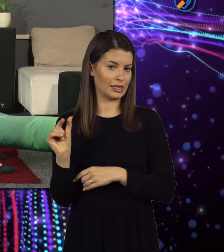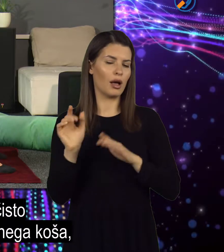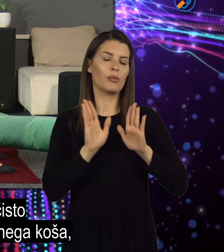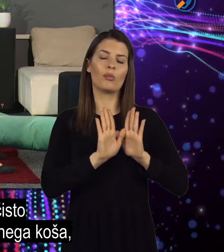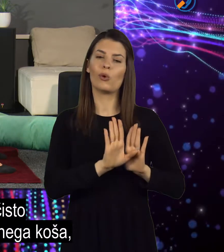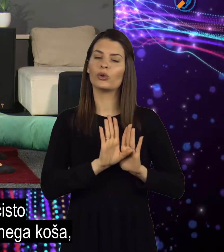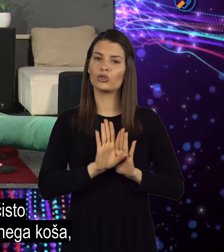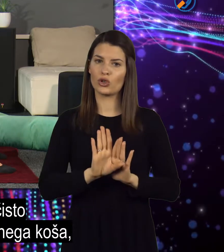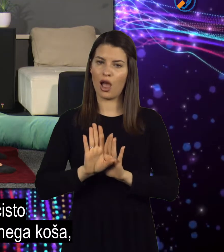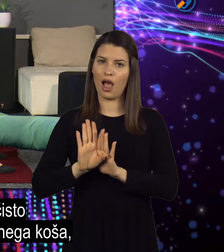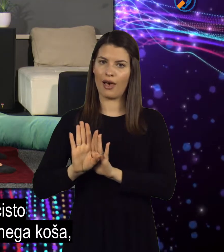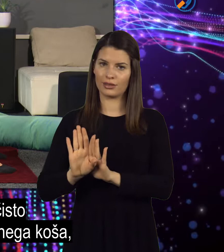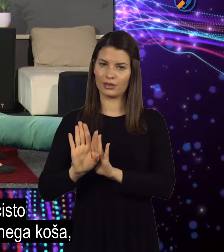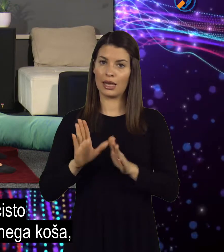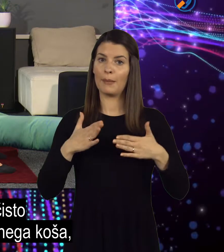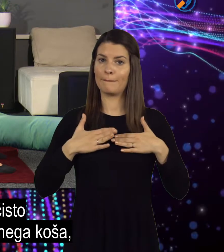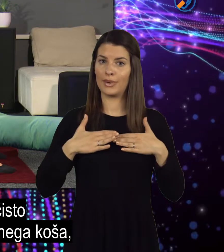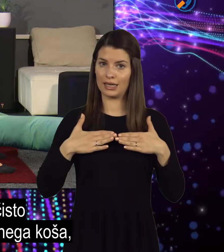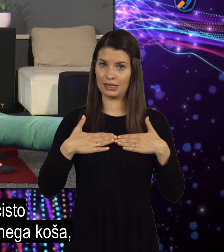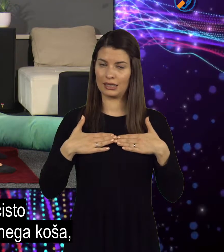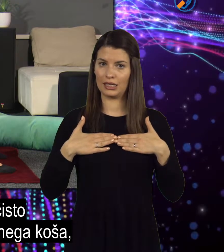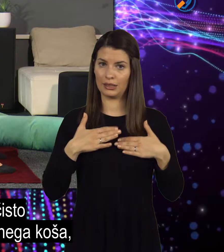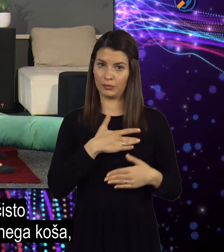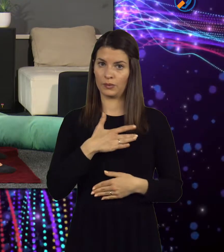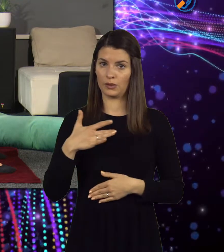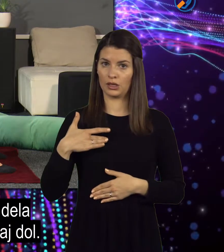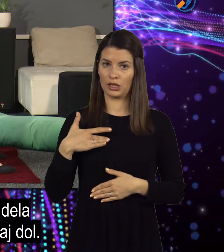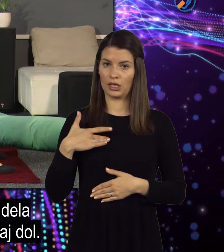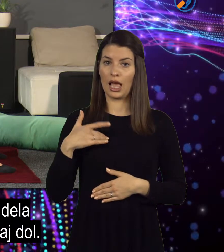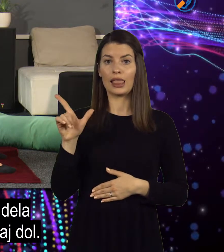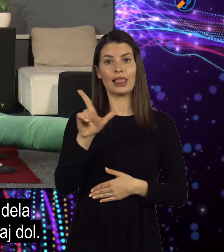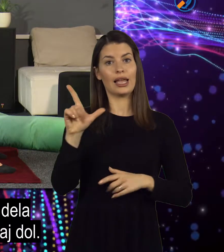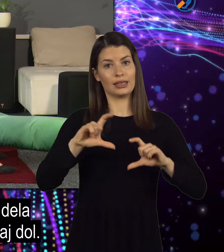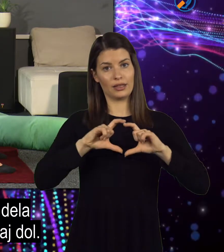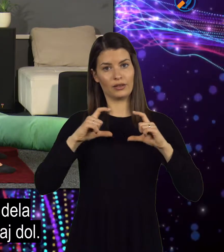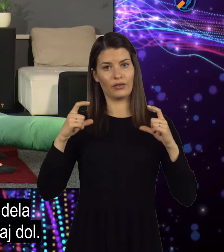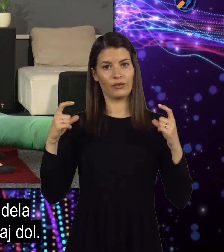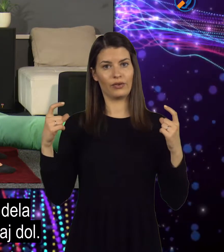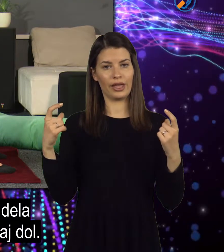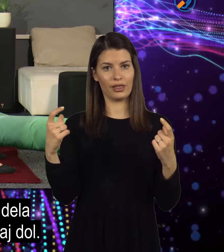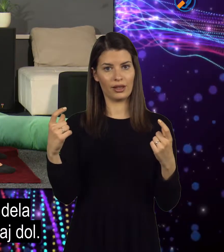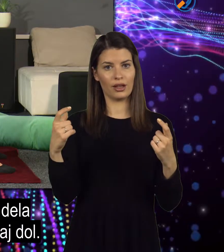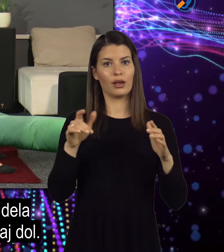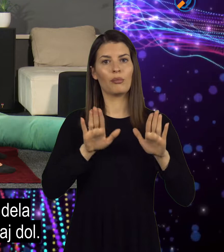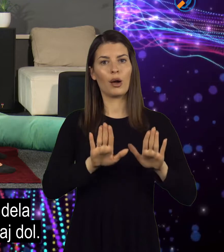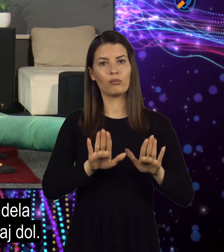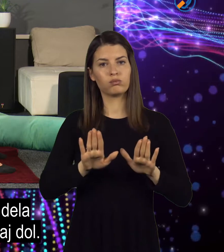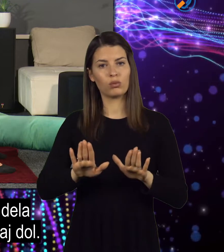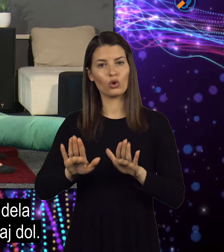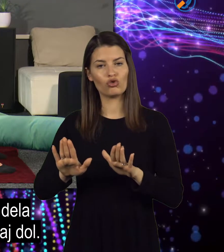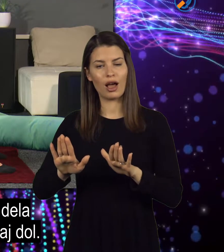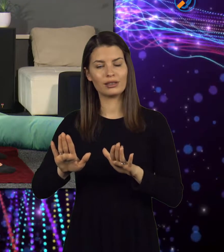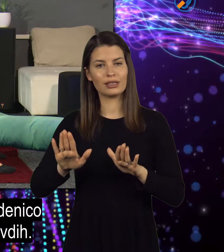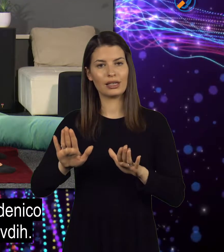hrbtenice in potem čisto počasi preko prsnega koša, ledvenega dela, potujem